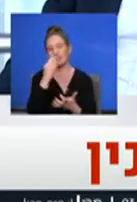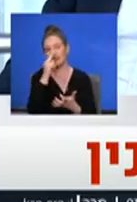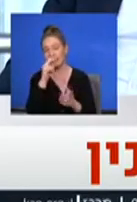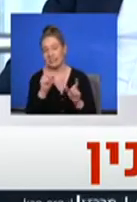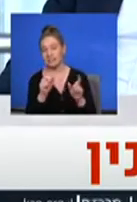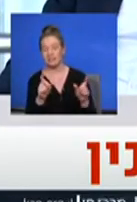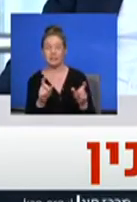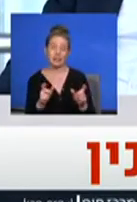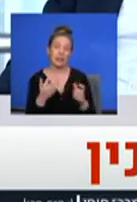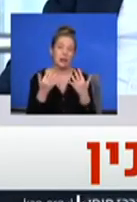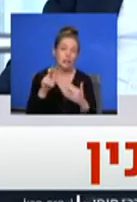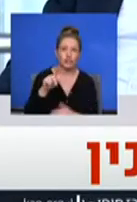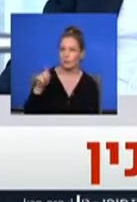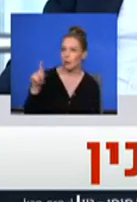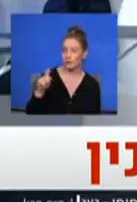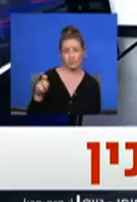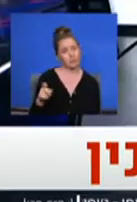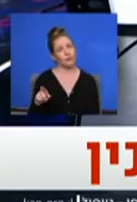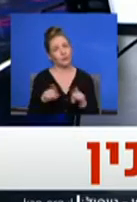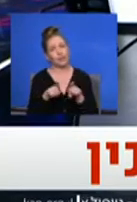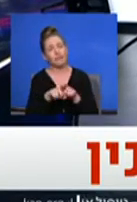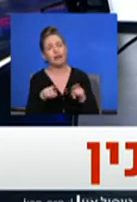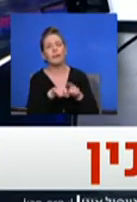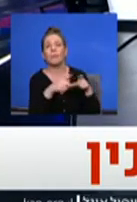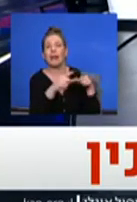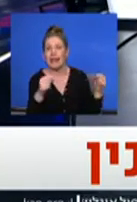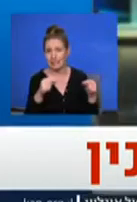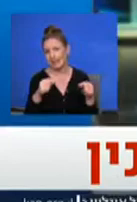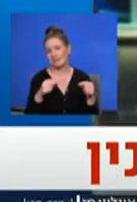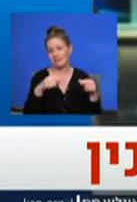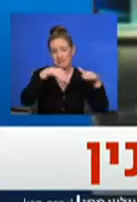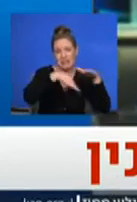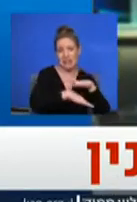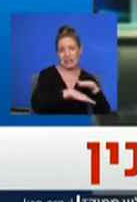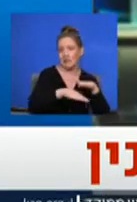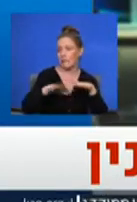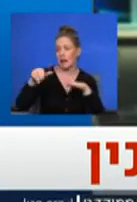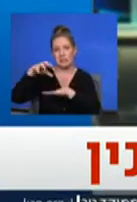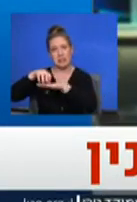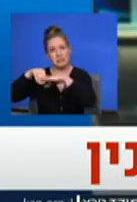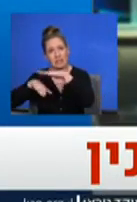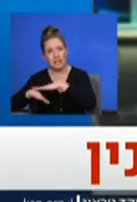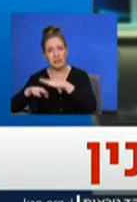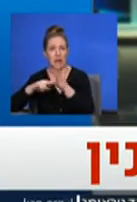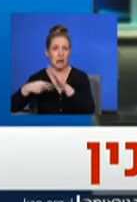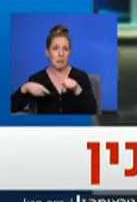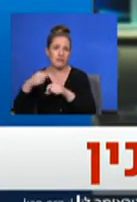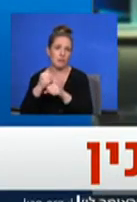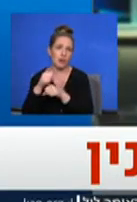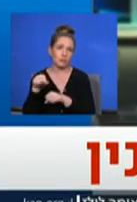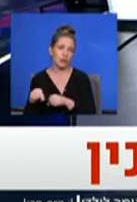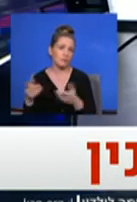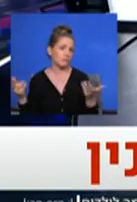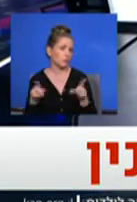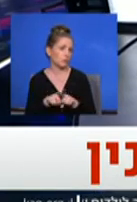בעזה. במסגד, מתחת, עושים מתחת לאדמה חמל. אלה נחשבו לקומות בטוחים. צריך לזכור שעד